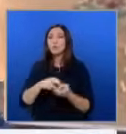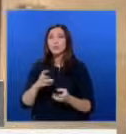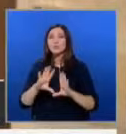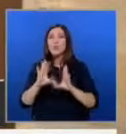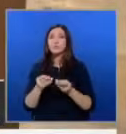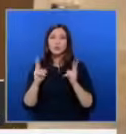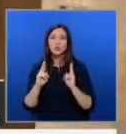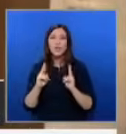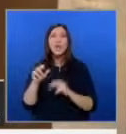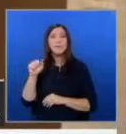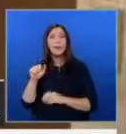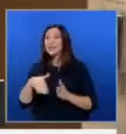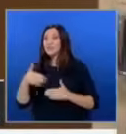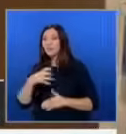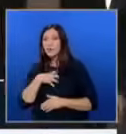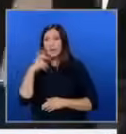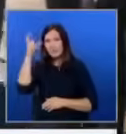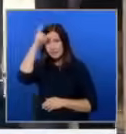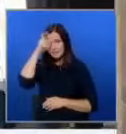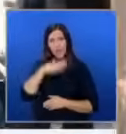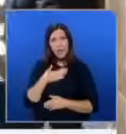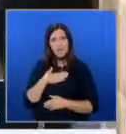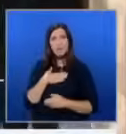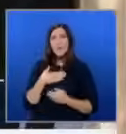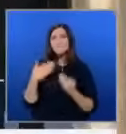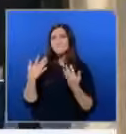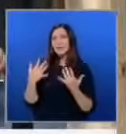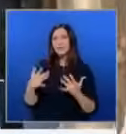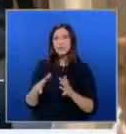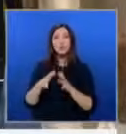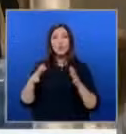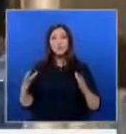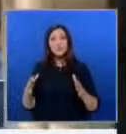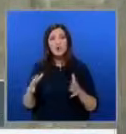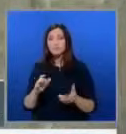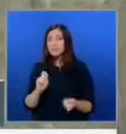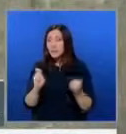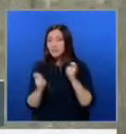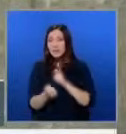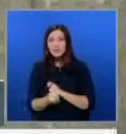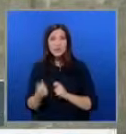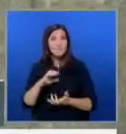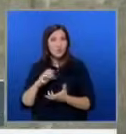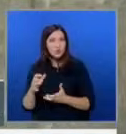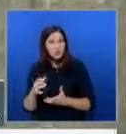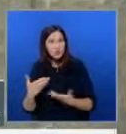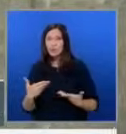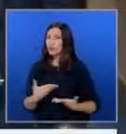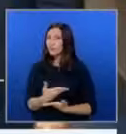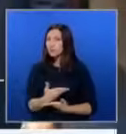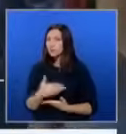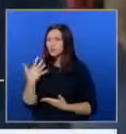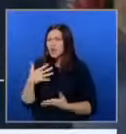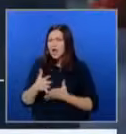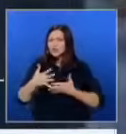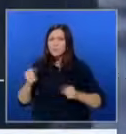общо решение. Формациите извън ГЕРБ и ДПС имат математическо мнозинство, за да се превърне в политическо. Е необходима